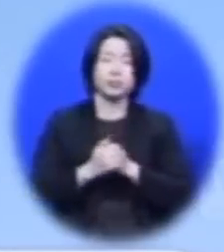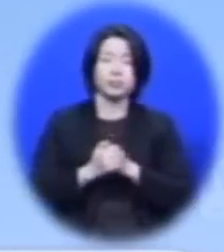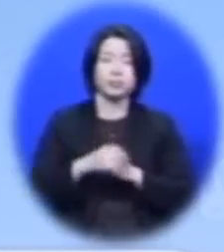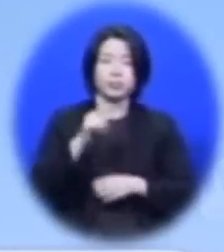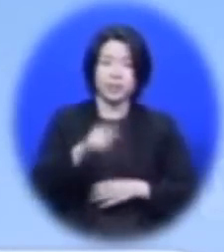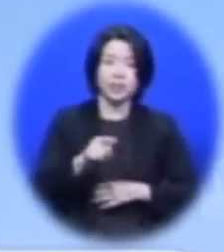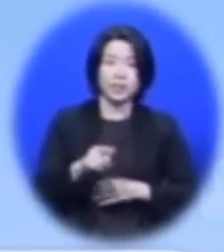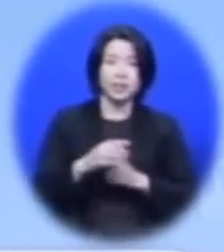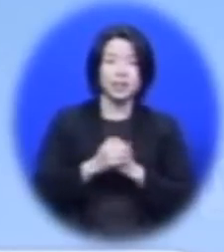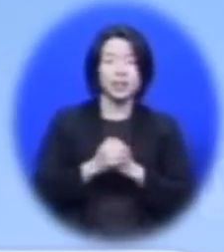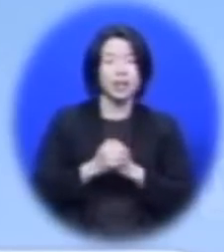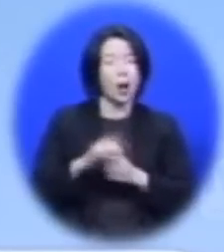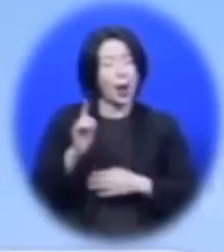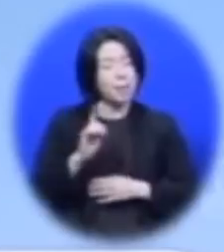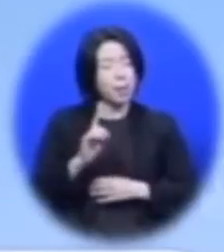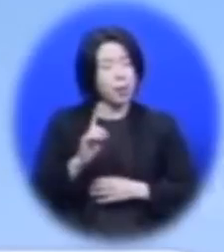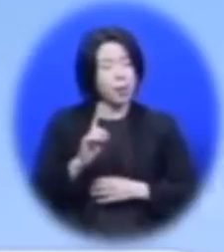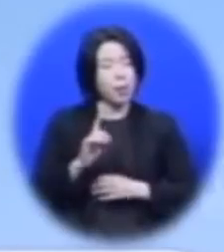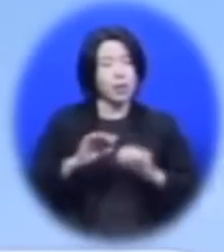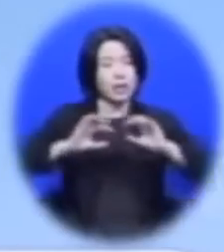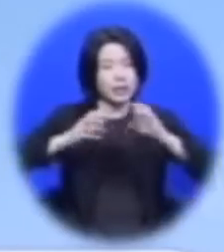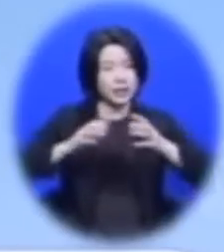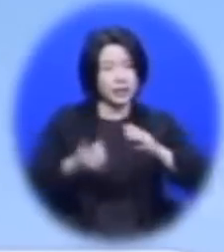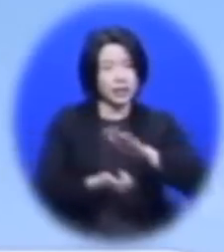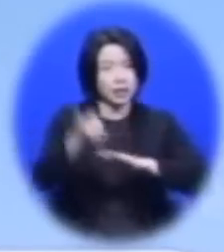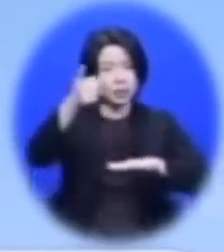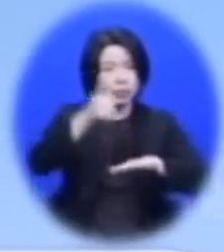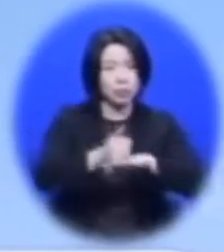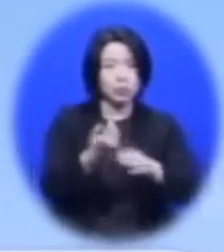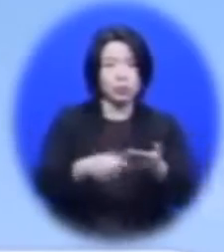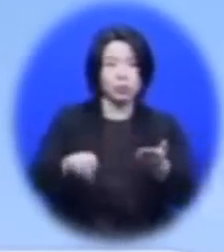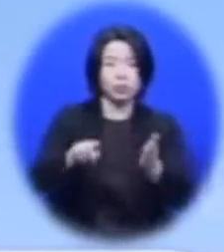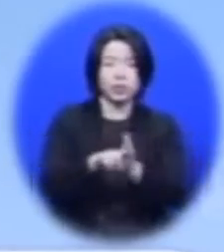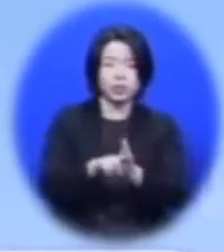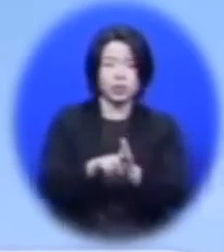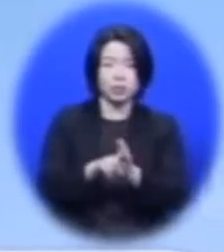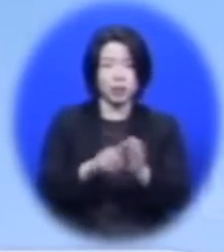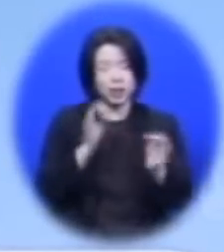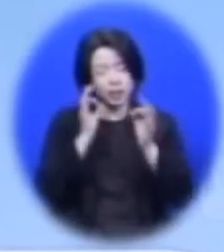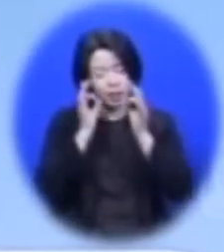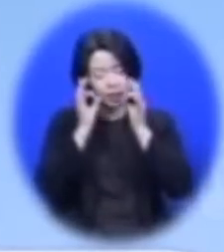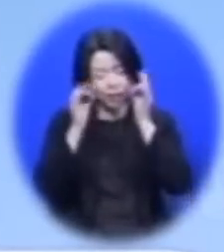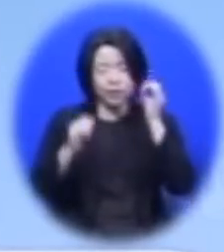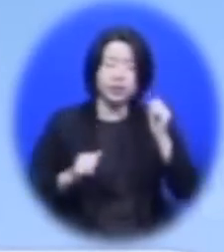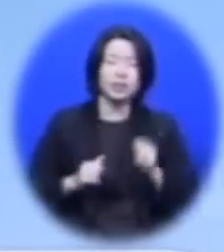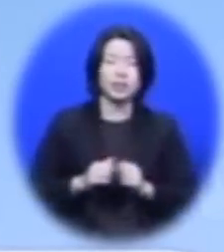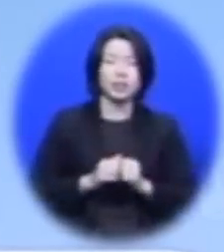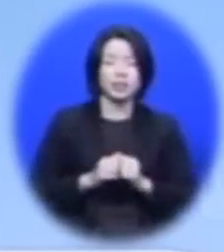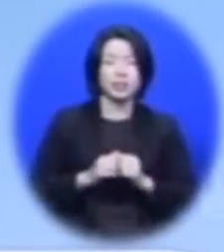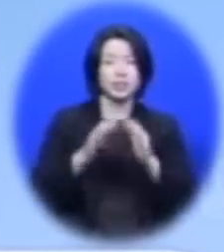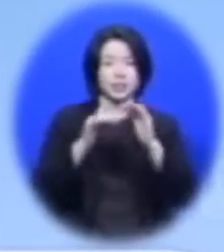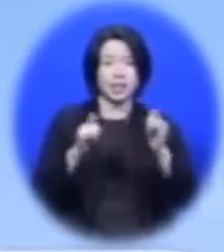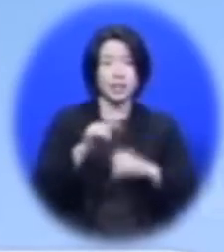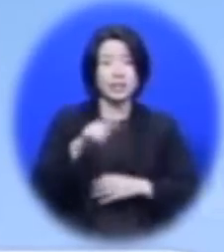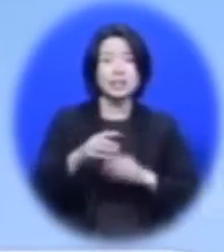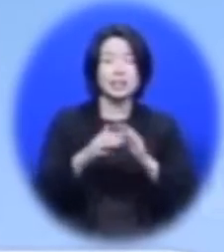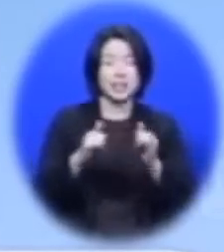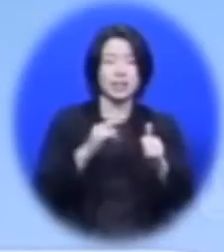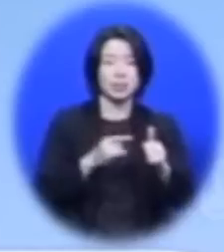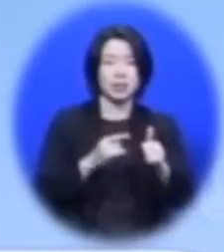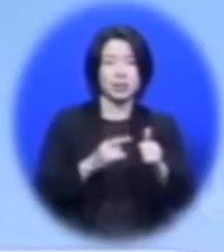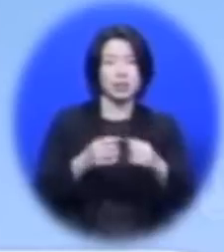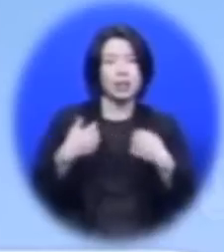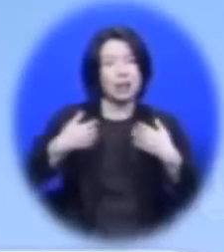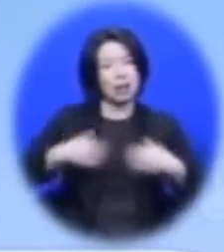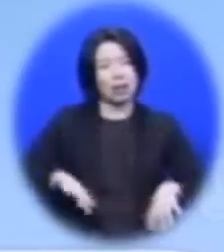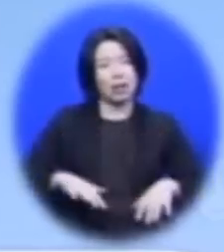이제 뭔가 세상에 성공하기 위해서 막 애를 쓰시는 분들, 이런 분들한테는 힘